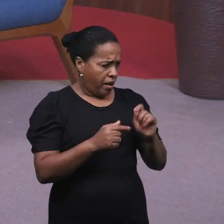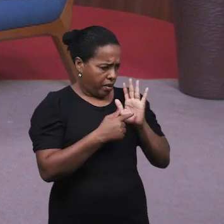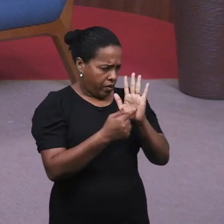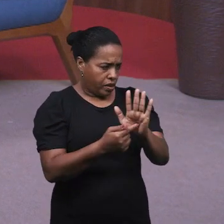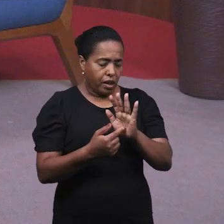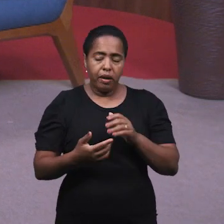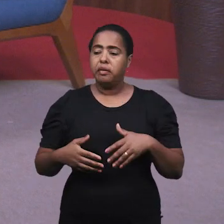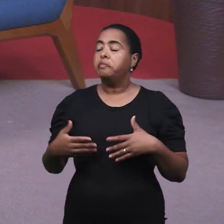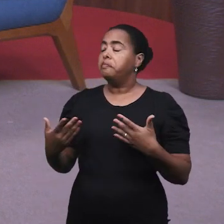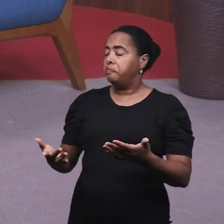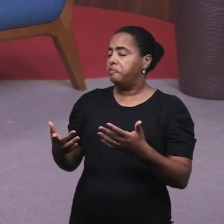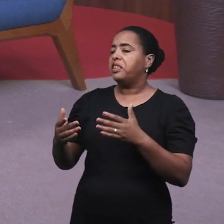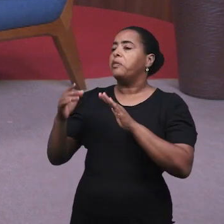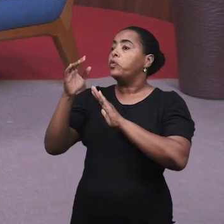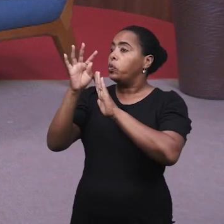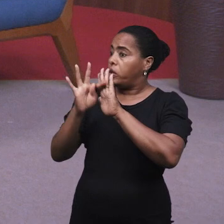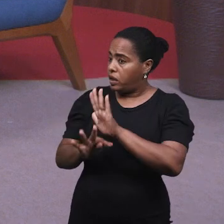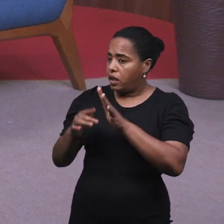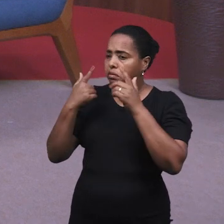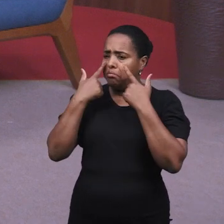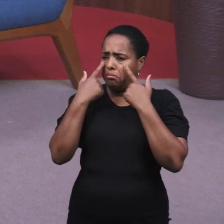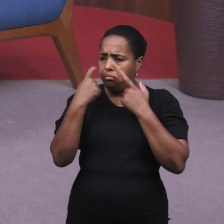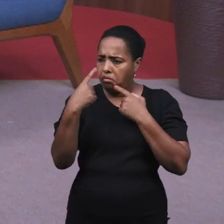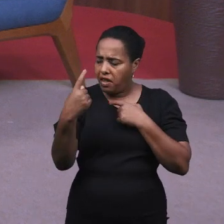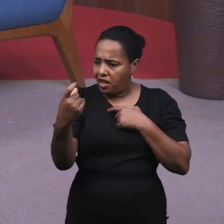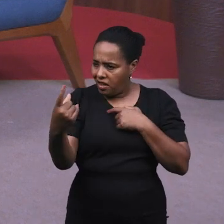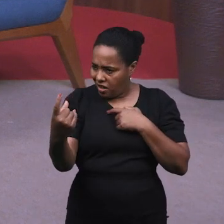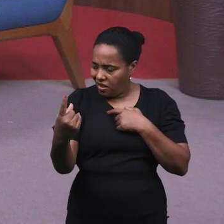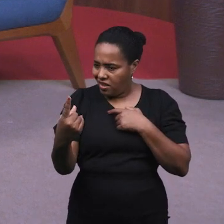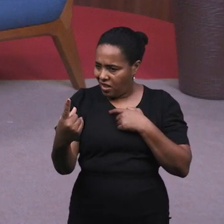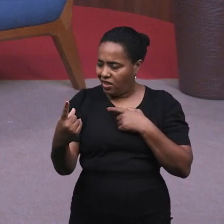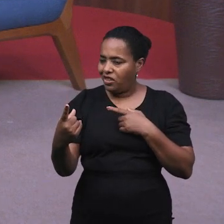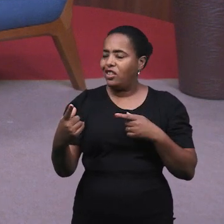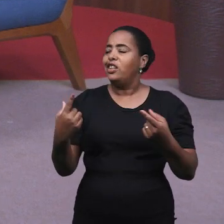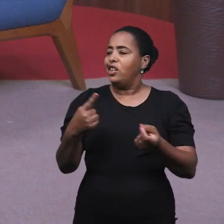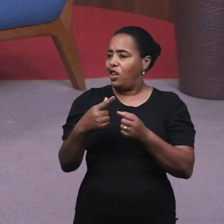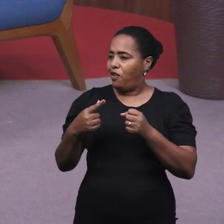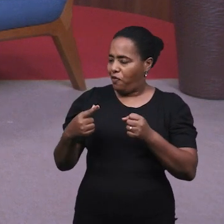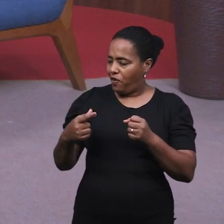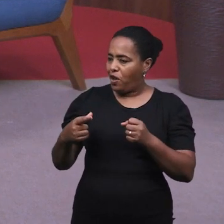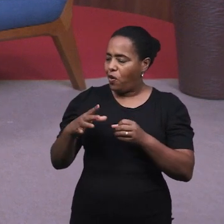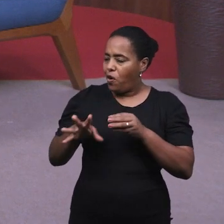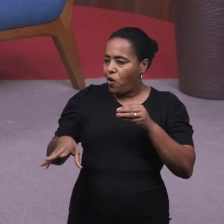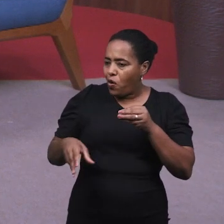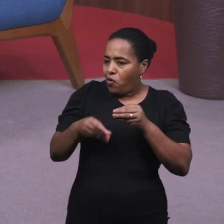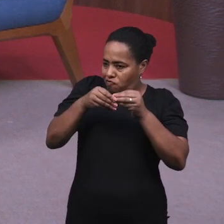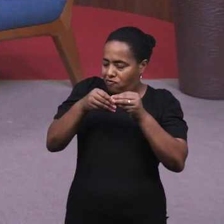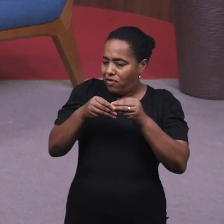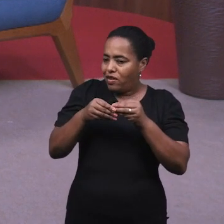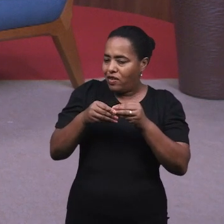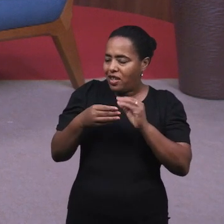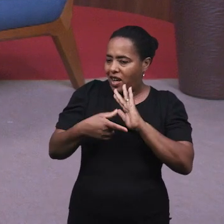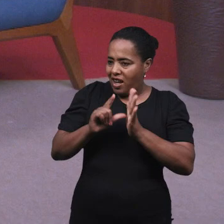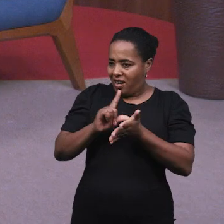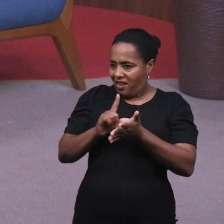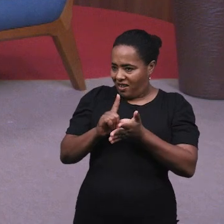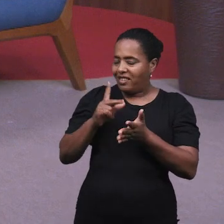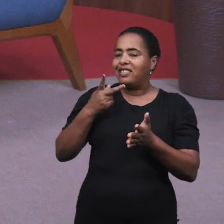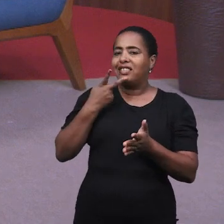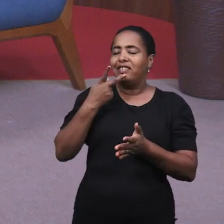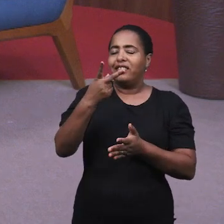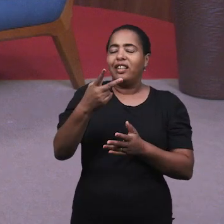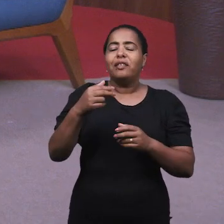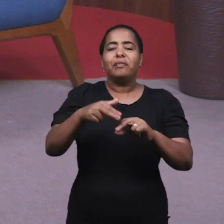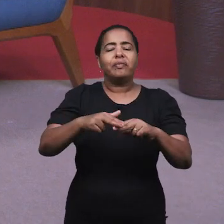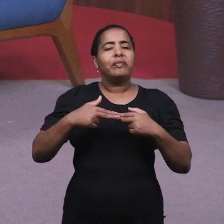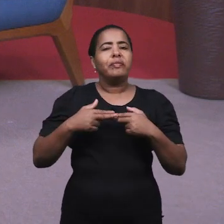peu, approfondir? Ce texte est très intéressant. Réellement, il vient compléter le venant de Dieu. Parce que quand Jésus a posé la